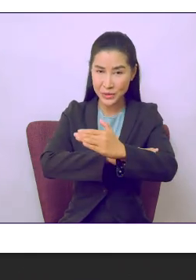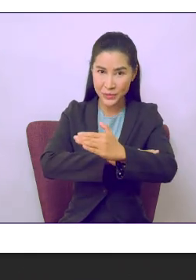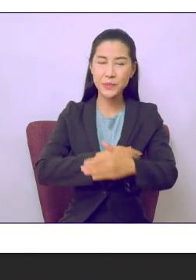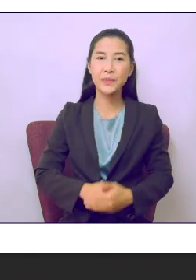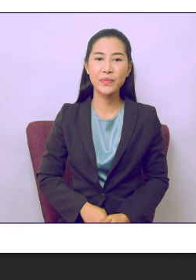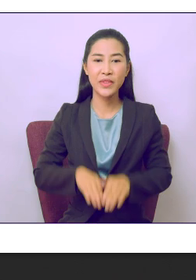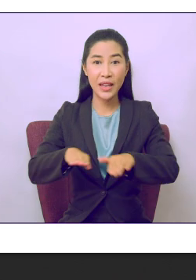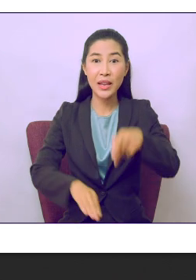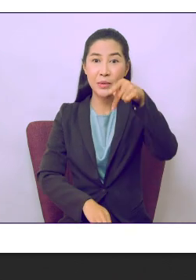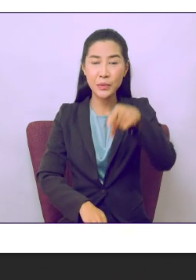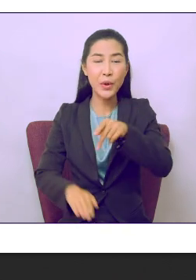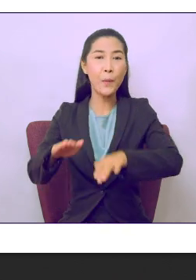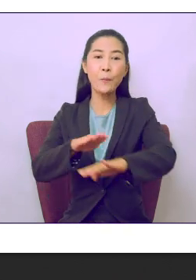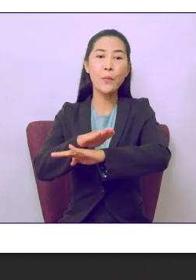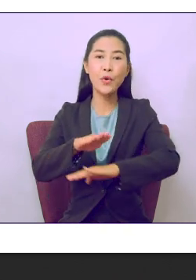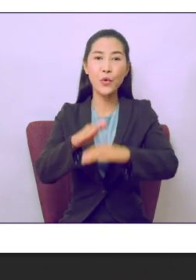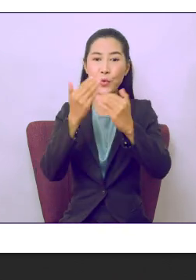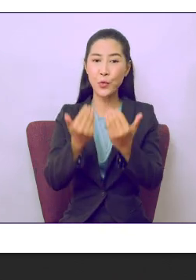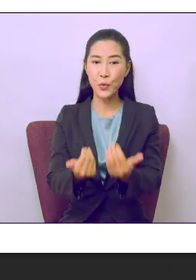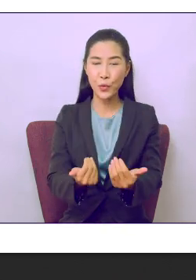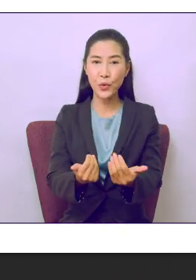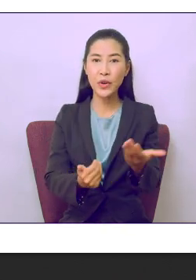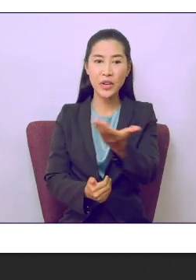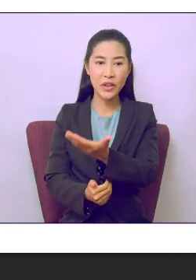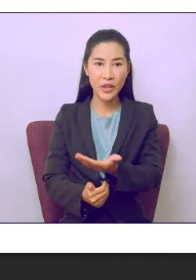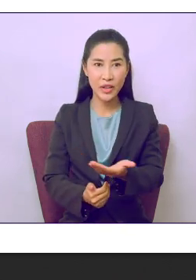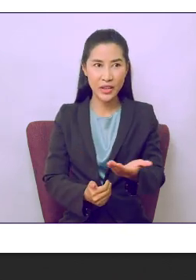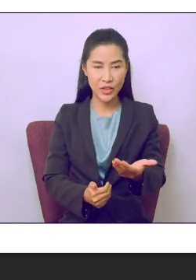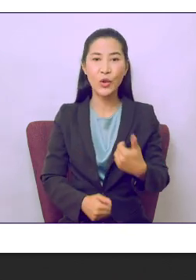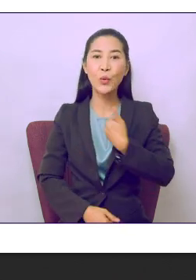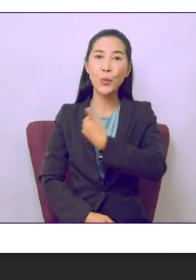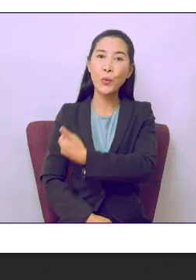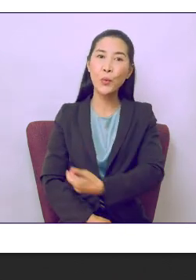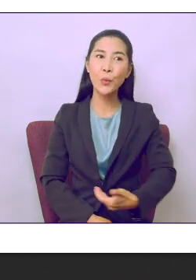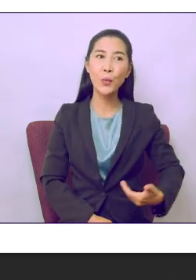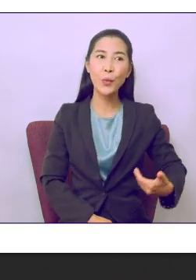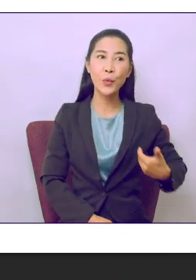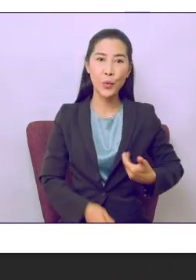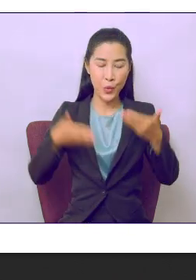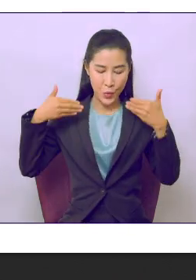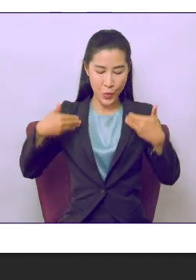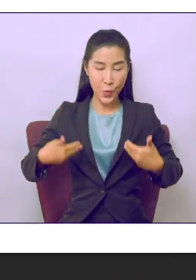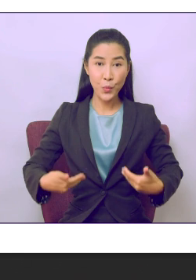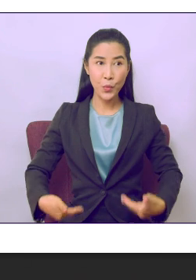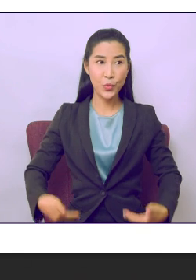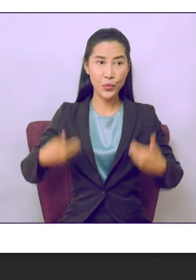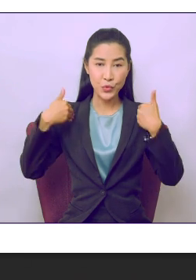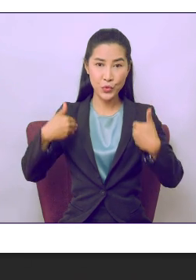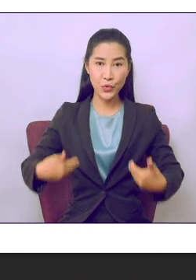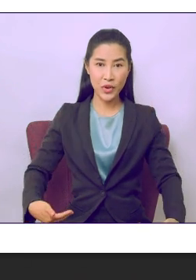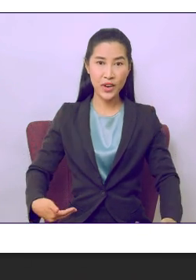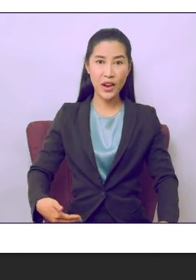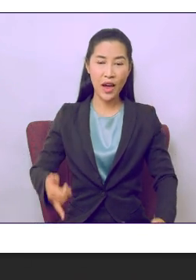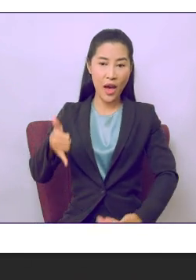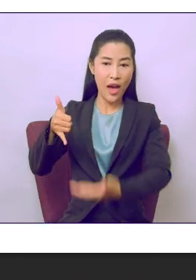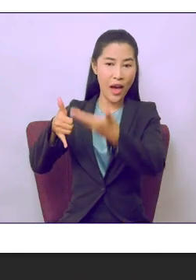อ่าพิเศษนะครับเบื้องต้นนะครับวันนี้วันนี้เราจะเน้นเรื่องของ low Bodyนะนะครับเราจะเน้นเรื่องของ Lower Bodyอ่าช่วงล่าง